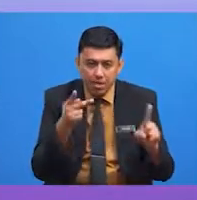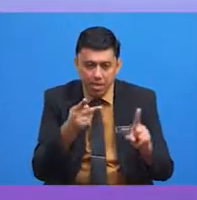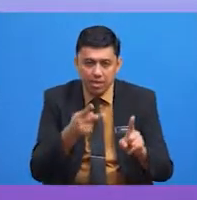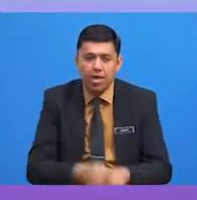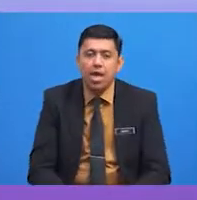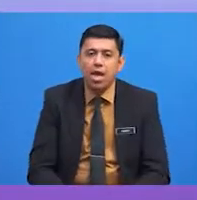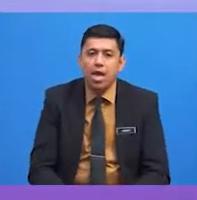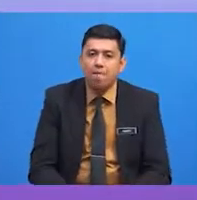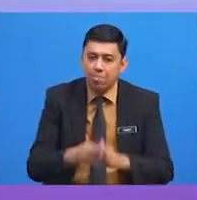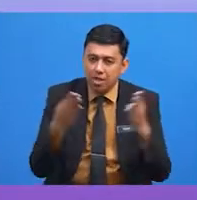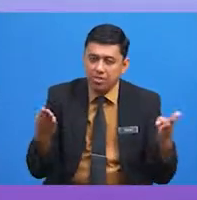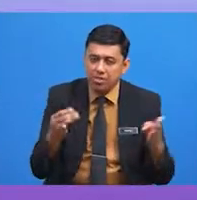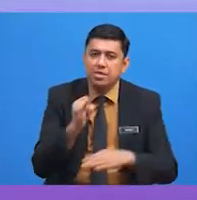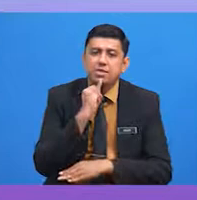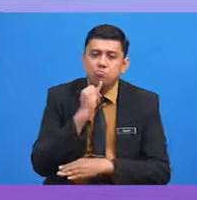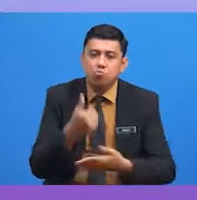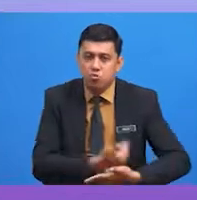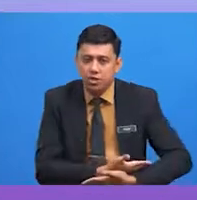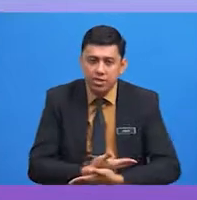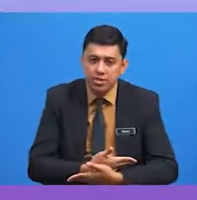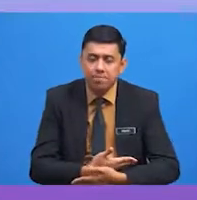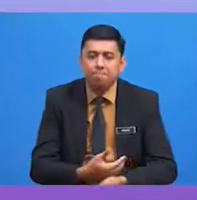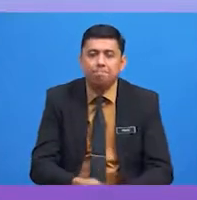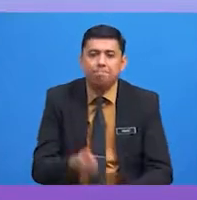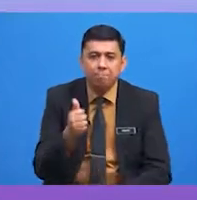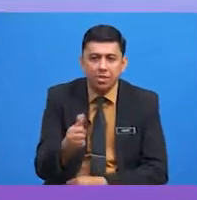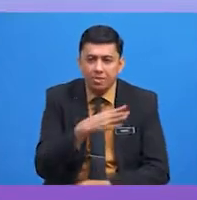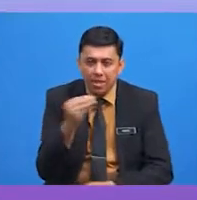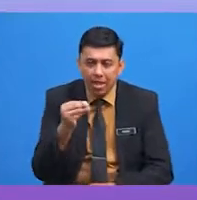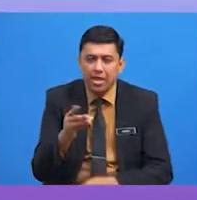bahasa ibunda dan dialek daerah.